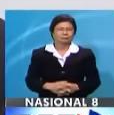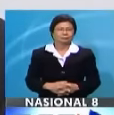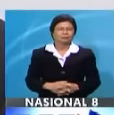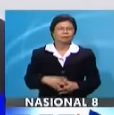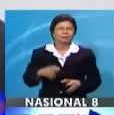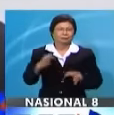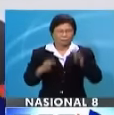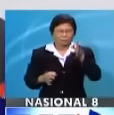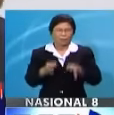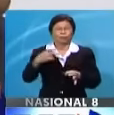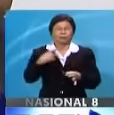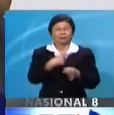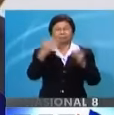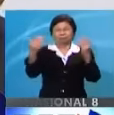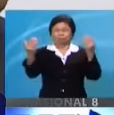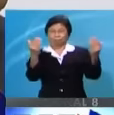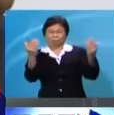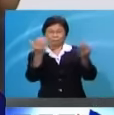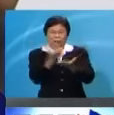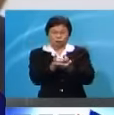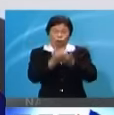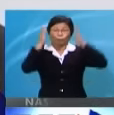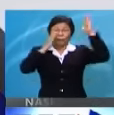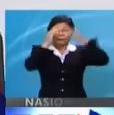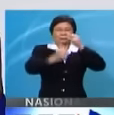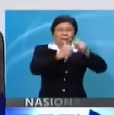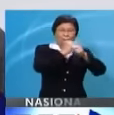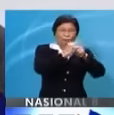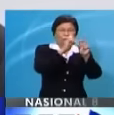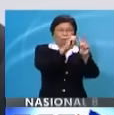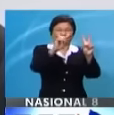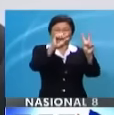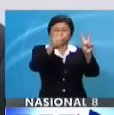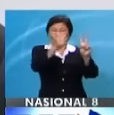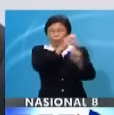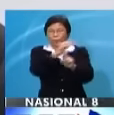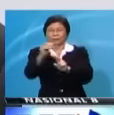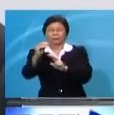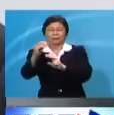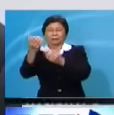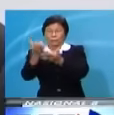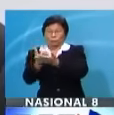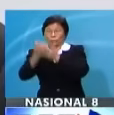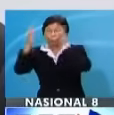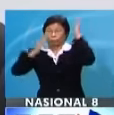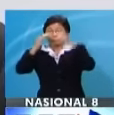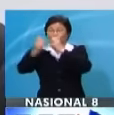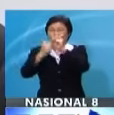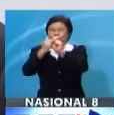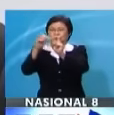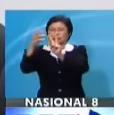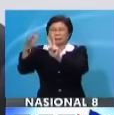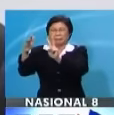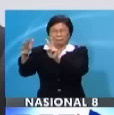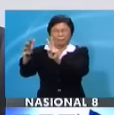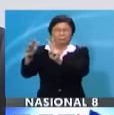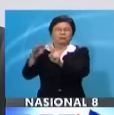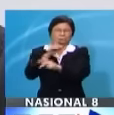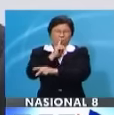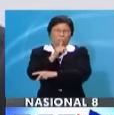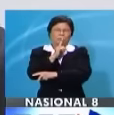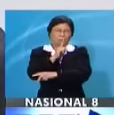kalau kita bandingkan keadaan ekonomi Malaysia tahun 2010 dan keadaan ekonomi Malaysia 2015,